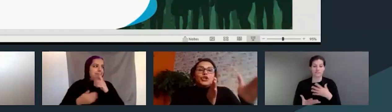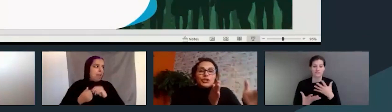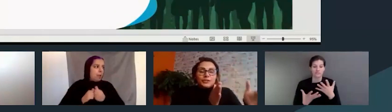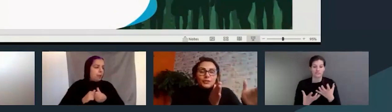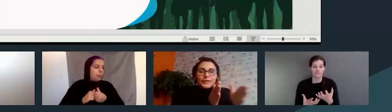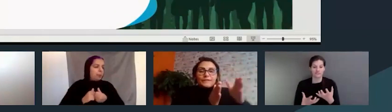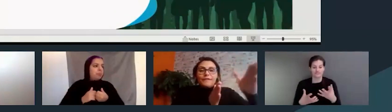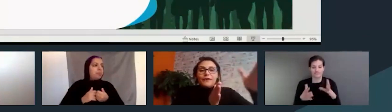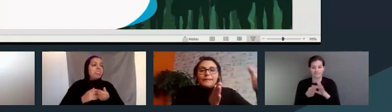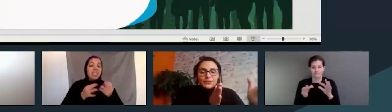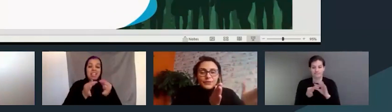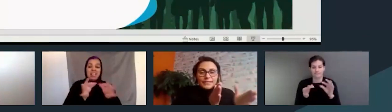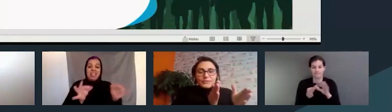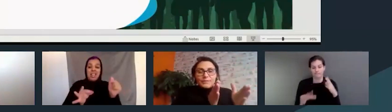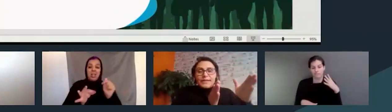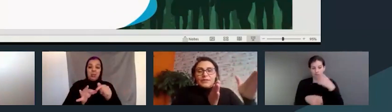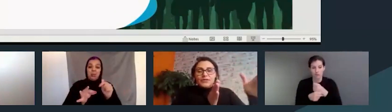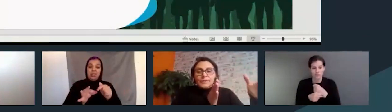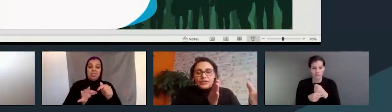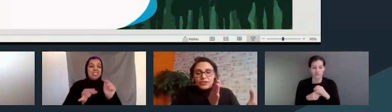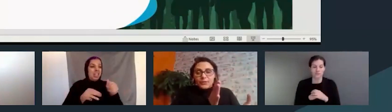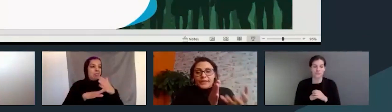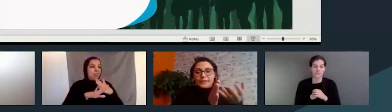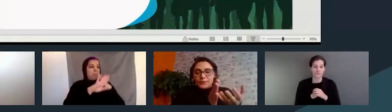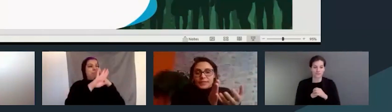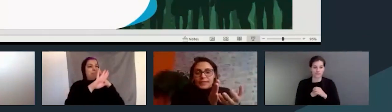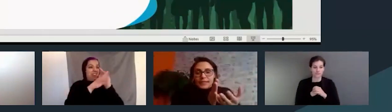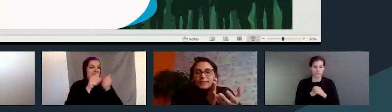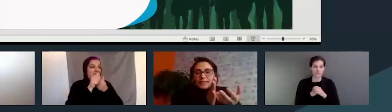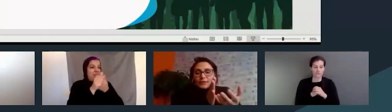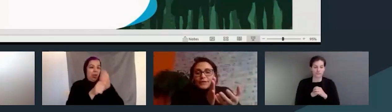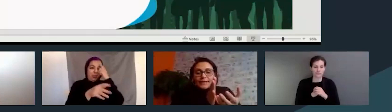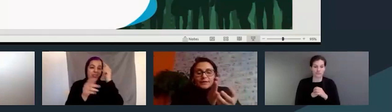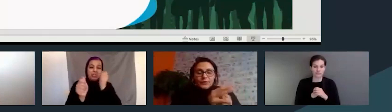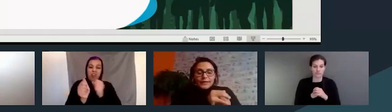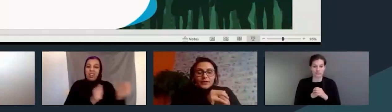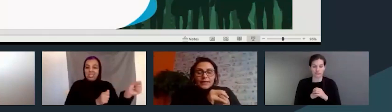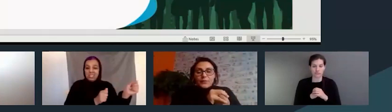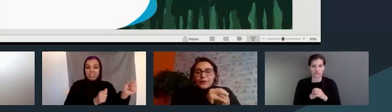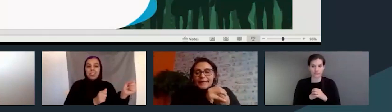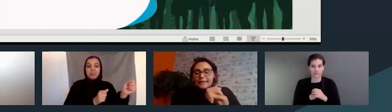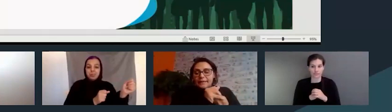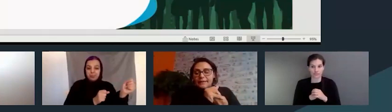pour nous assurer que c'est stratégique, que nous collaborons